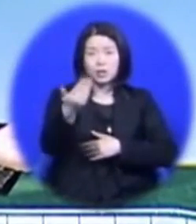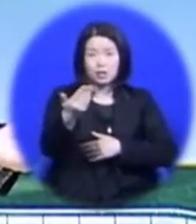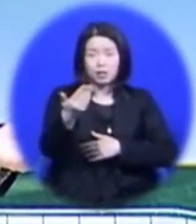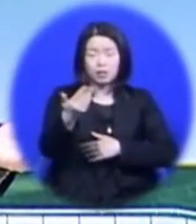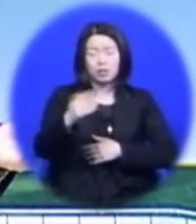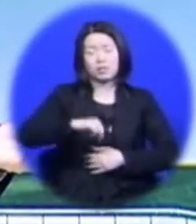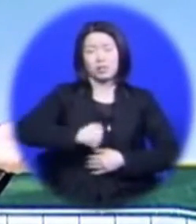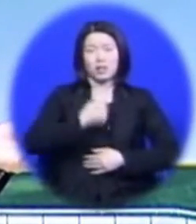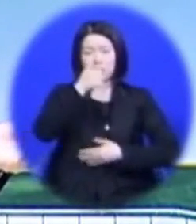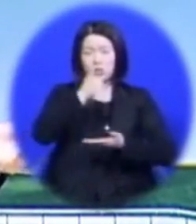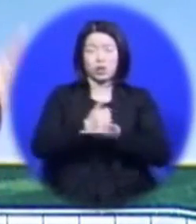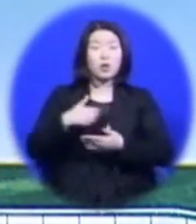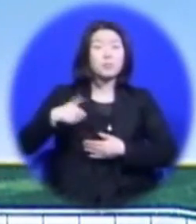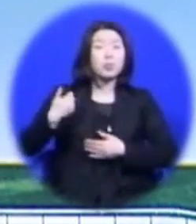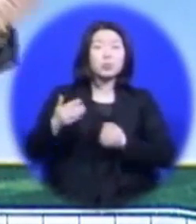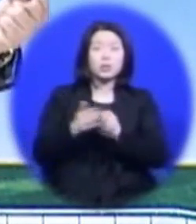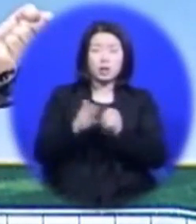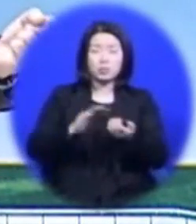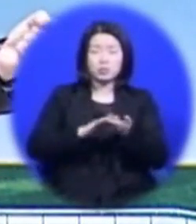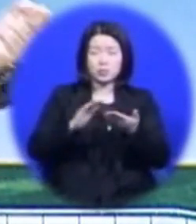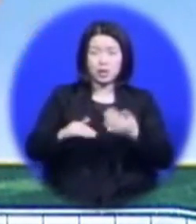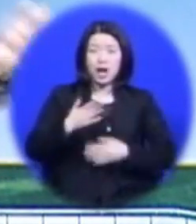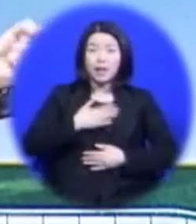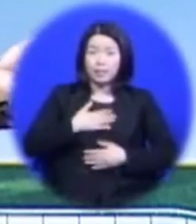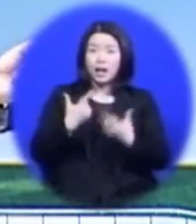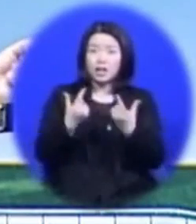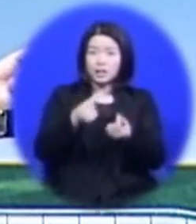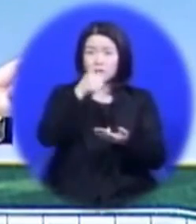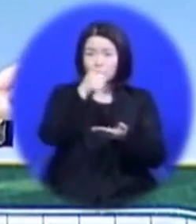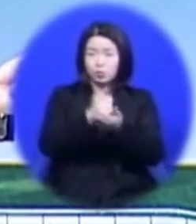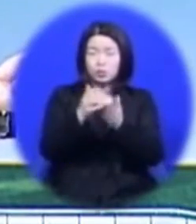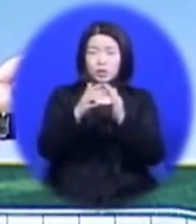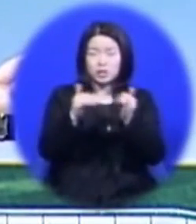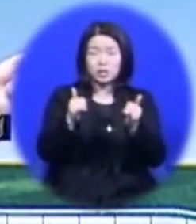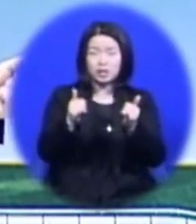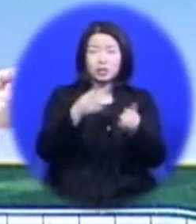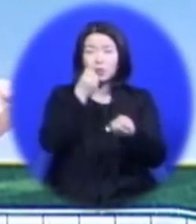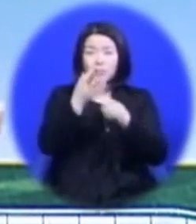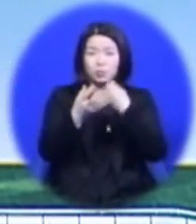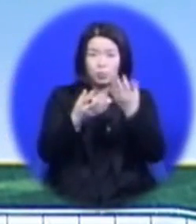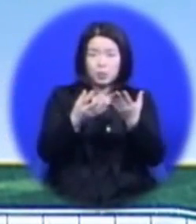사는 거예요. 나 같은 죄인이라는 진정한 고백이 없는 겁니다.